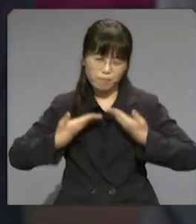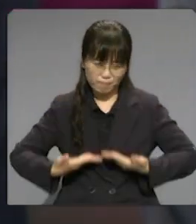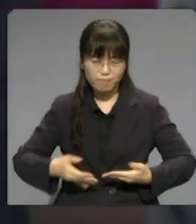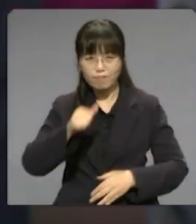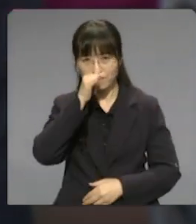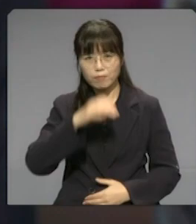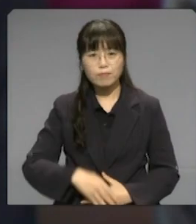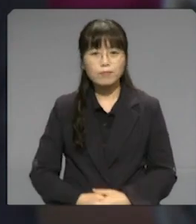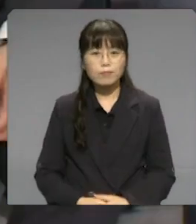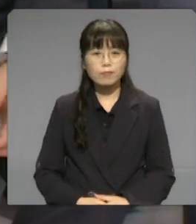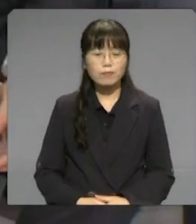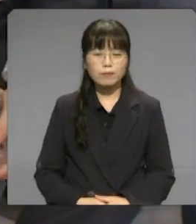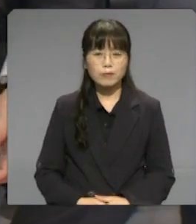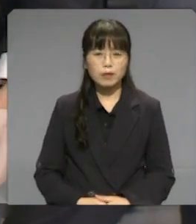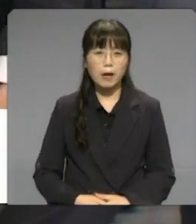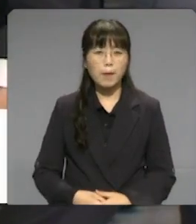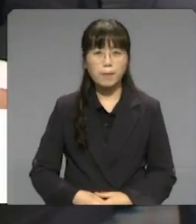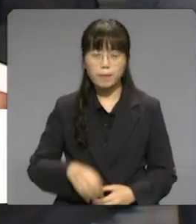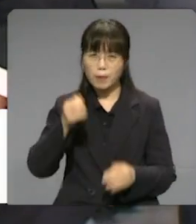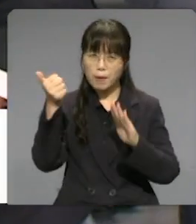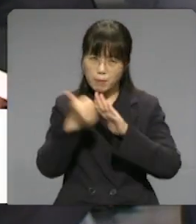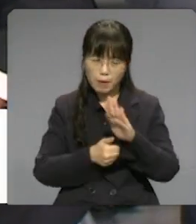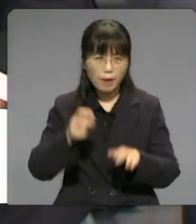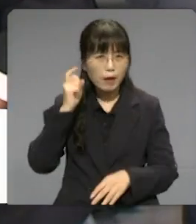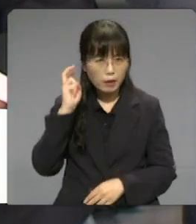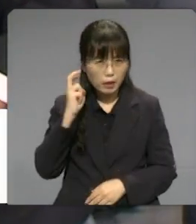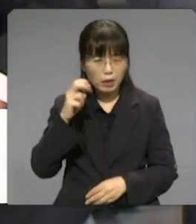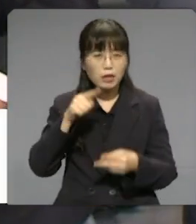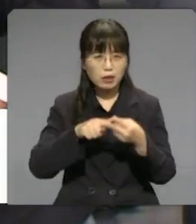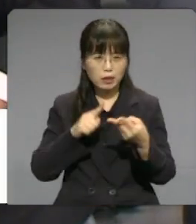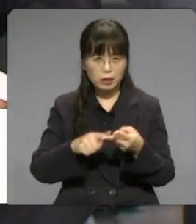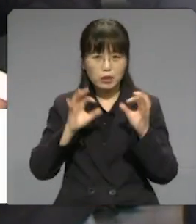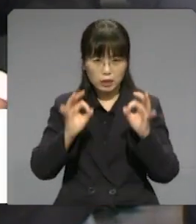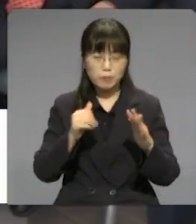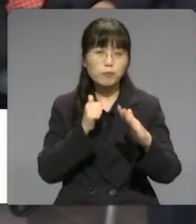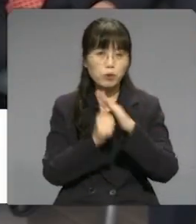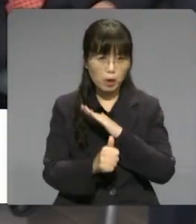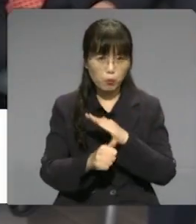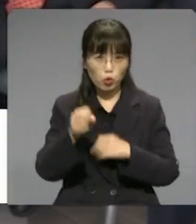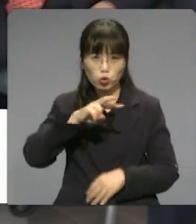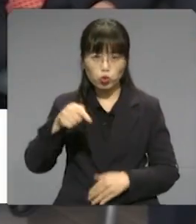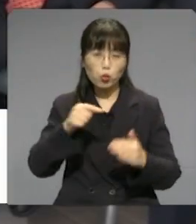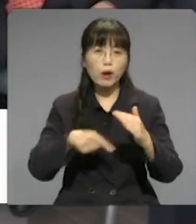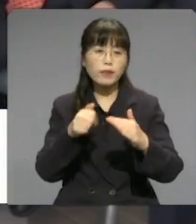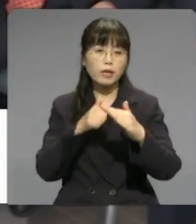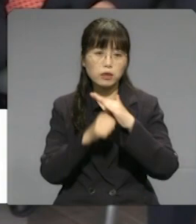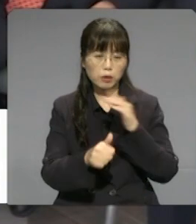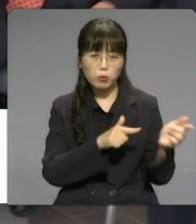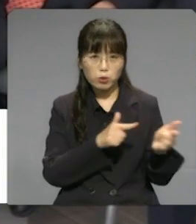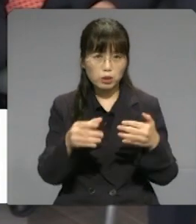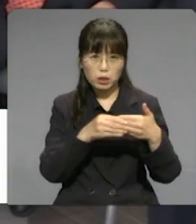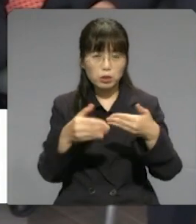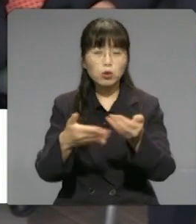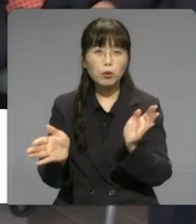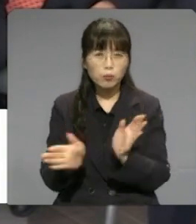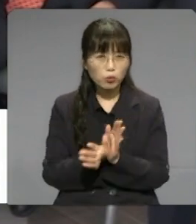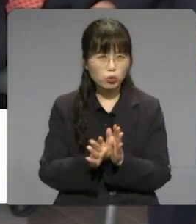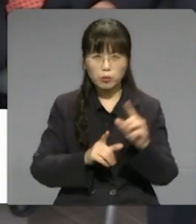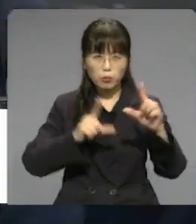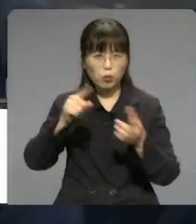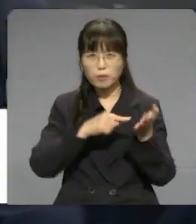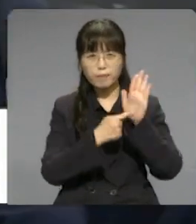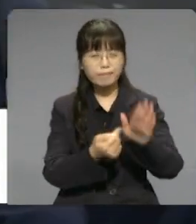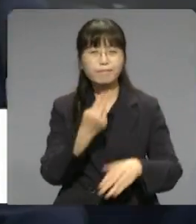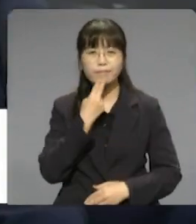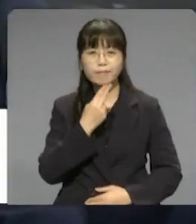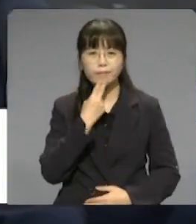가라앉았습니다. 일찌감치 패배를 예상했다는 듯 김기현 대표와 윤재혁 원내대표 등 지도부는 아예 모습을